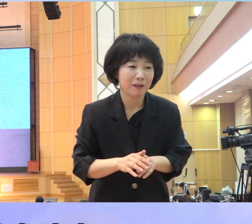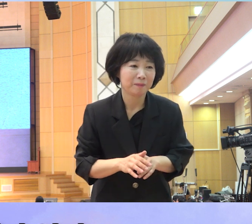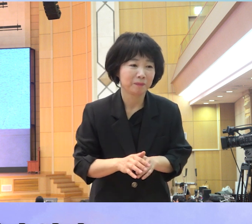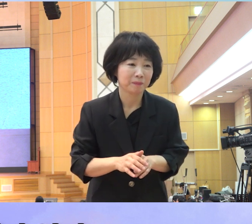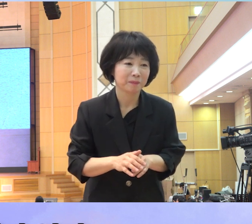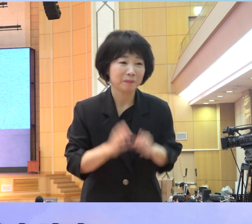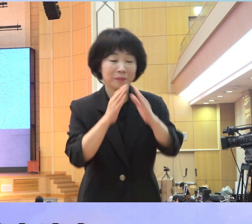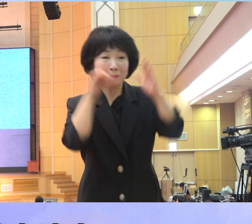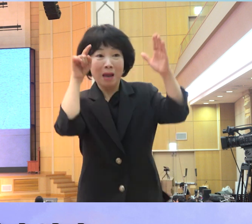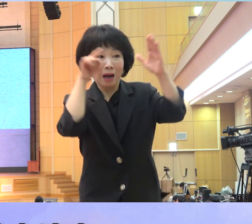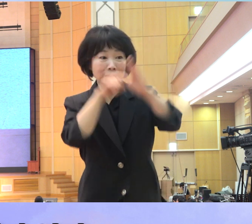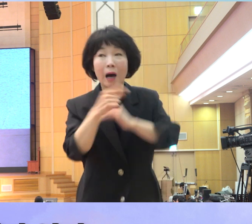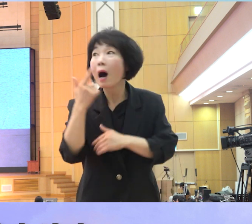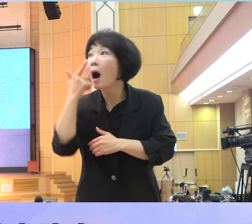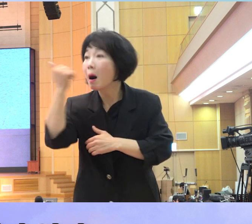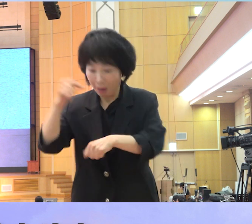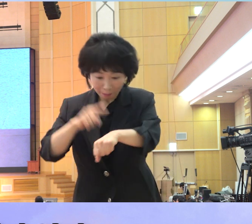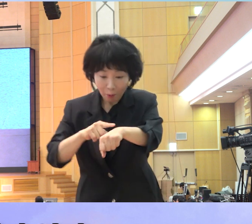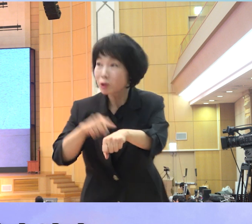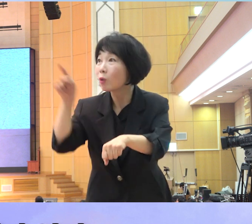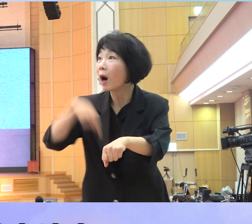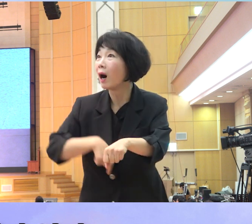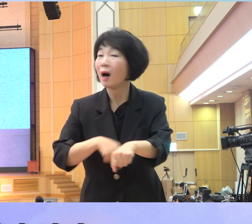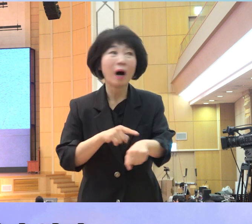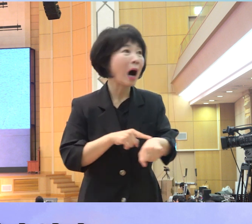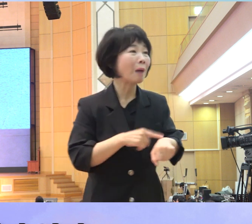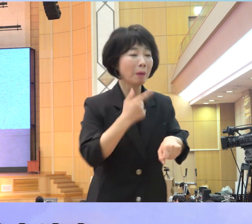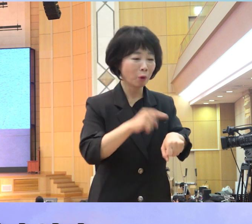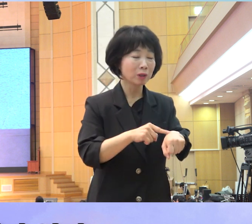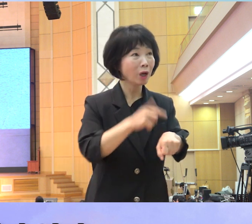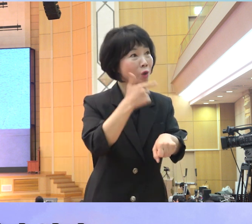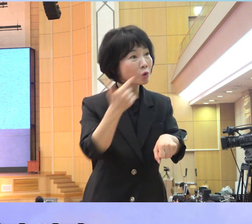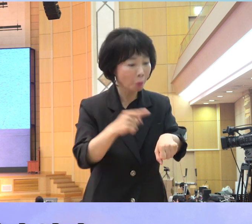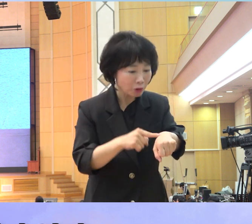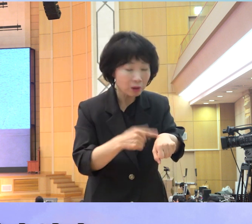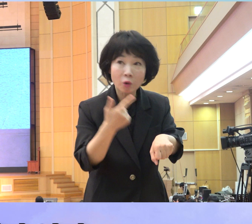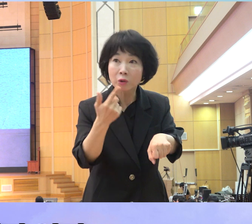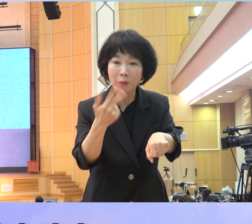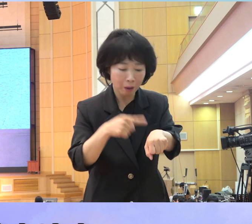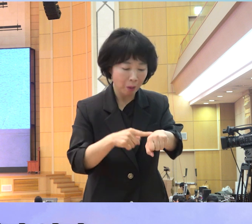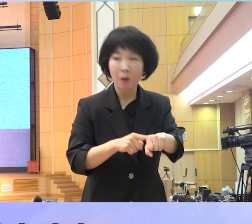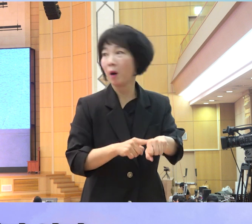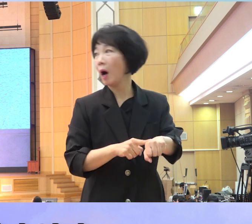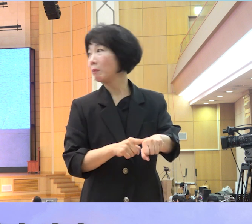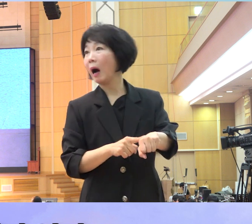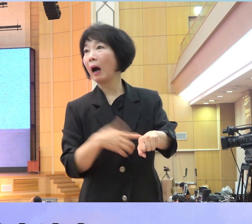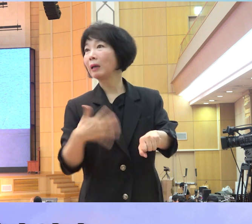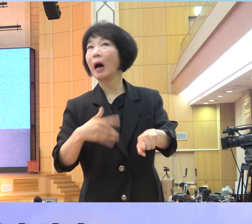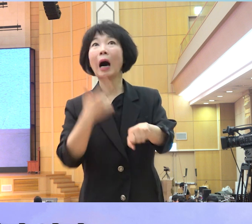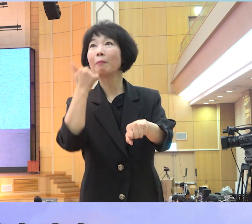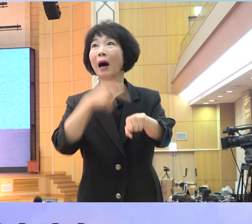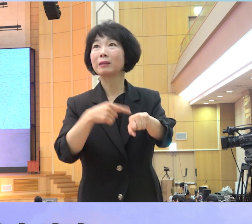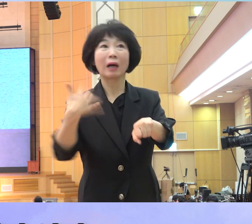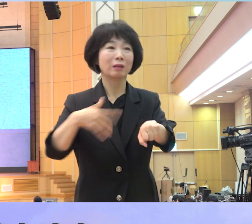집에 가서도요 10분마다 시계를 봅니다. 언제 오시나, 언제 오시나.